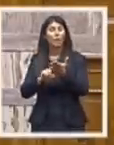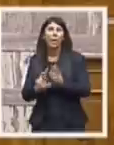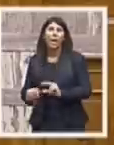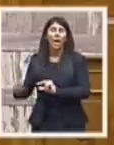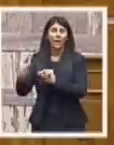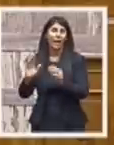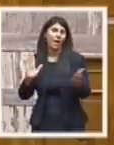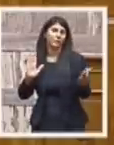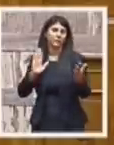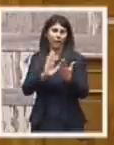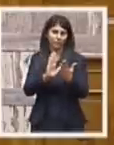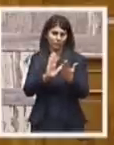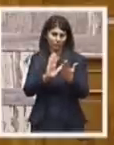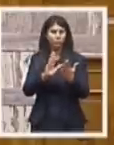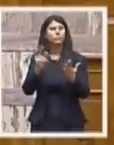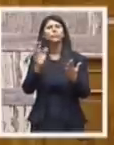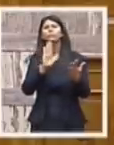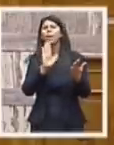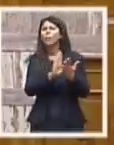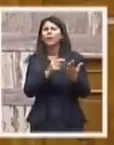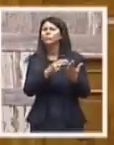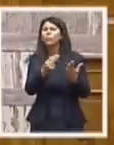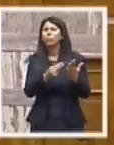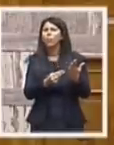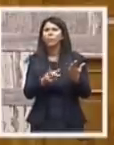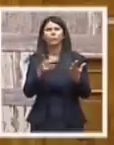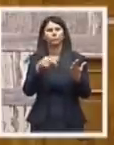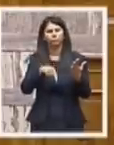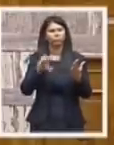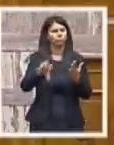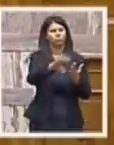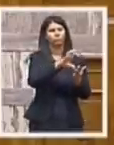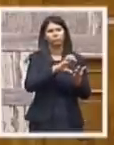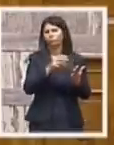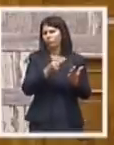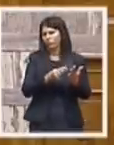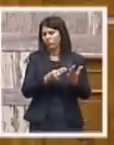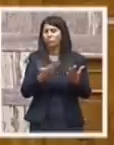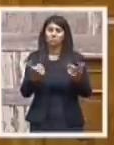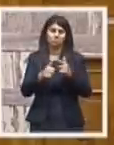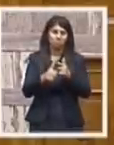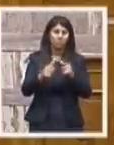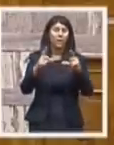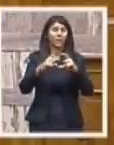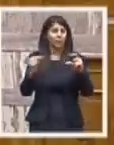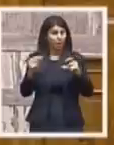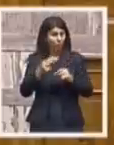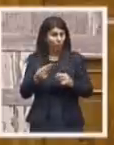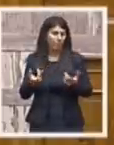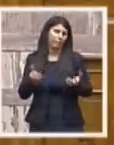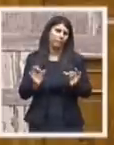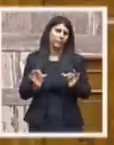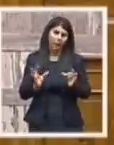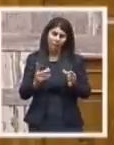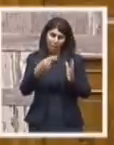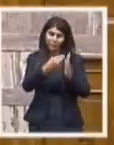στάση σε φλέγοντα ζητήματα που αφορούν άμεσα ή έμεσα τα κράτη-μέλη της. Το Κυπριακό σαφώς είναι ένα από τα θέματα